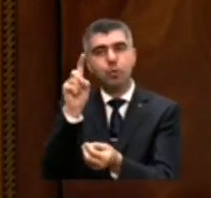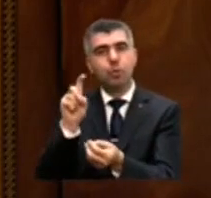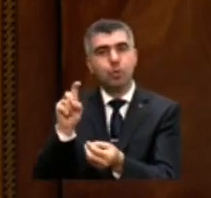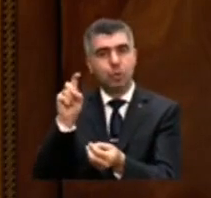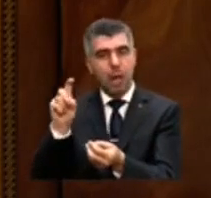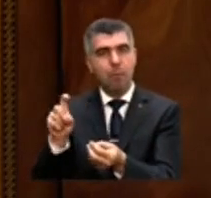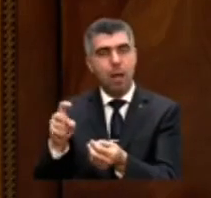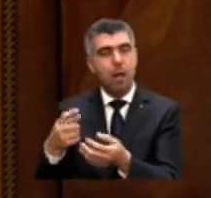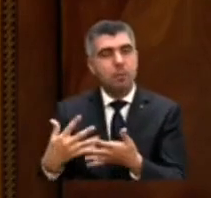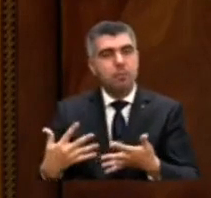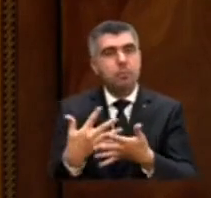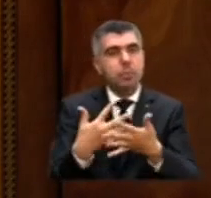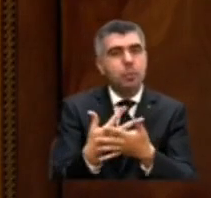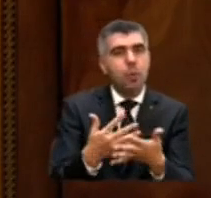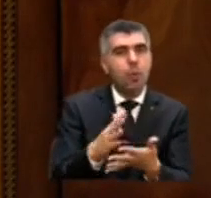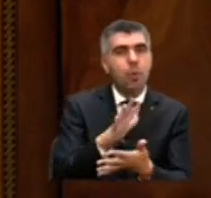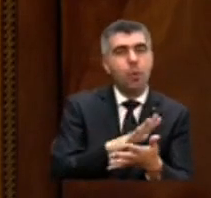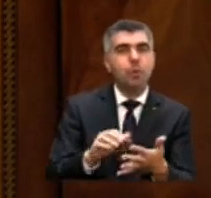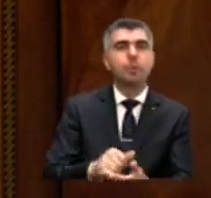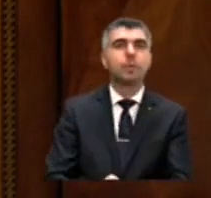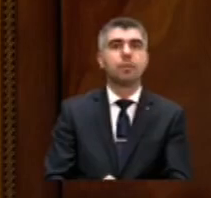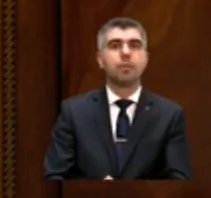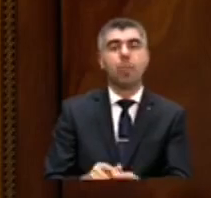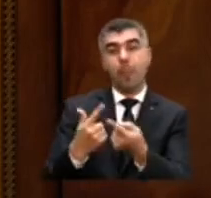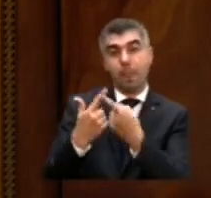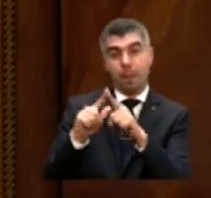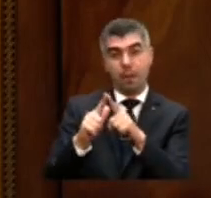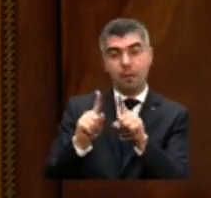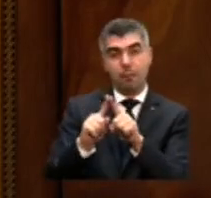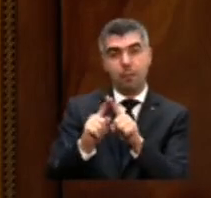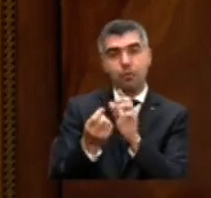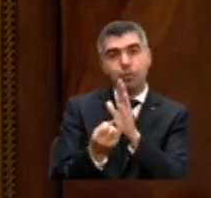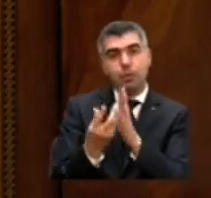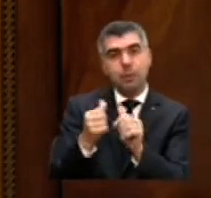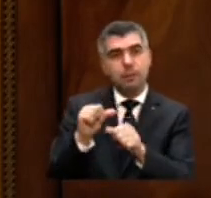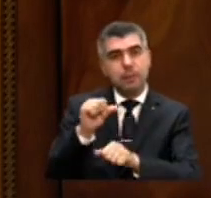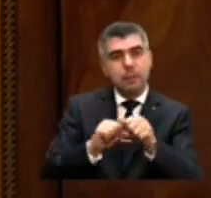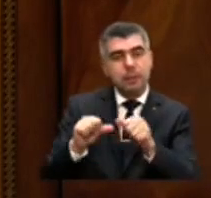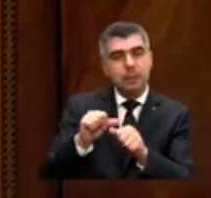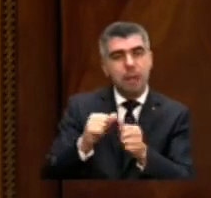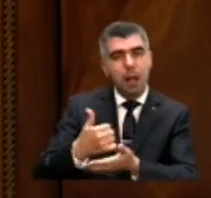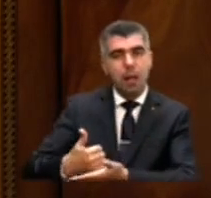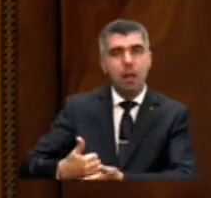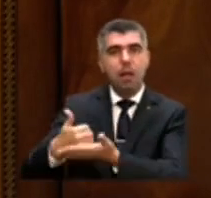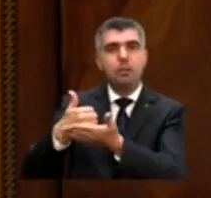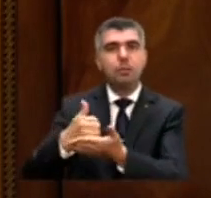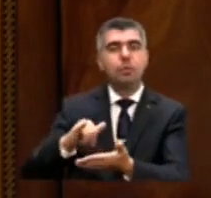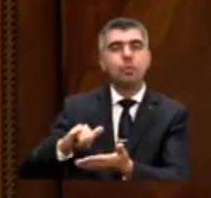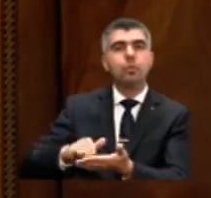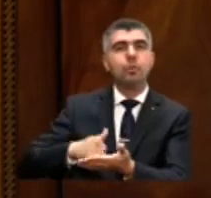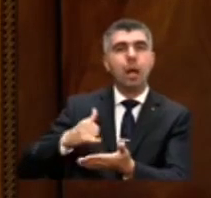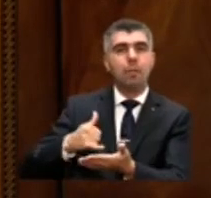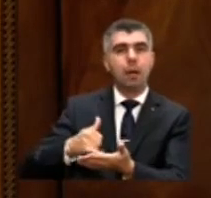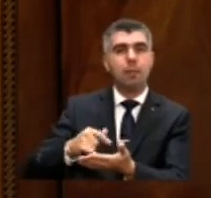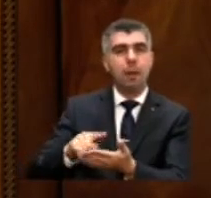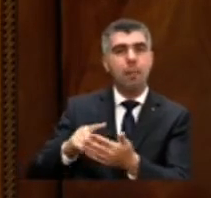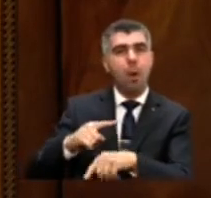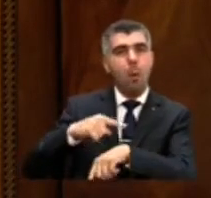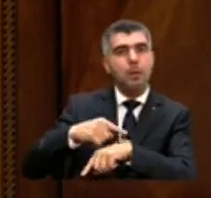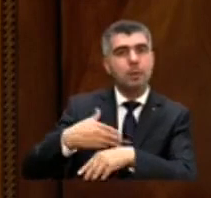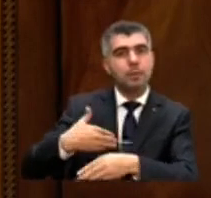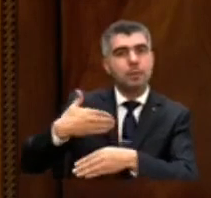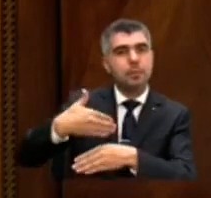والشركاء الاقتصاديين من أجل تعزيز وتنويع عرض الخدمات مع مرور الوقت.